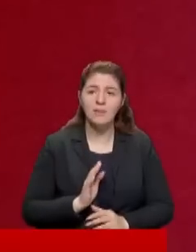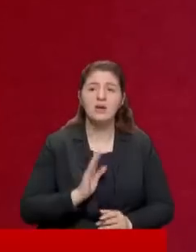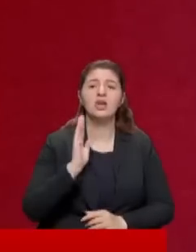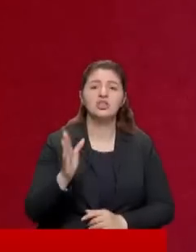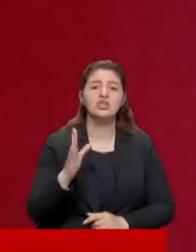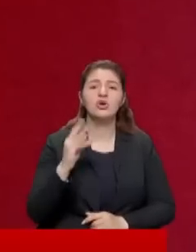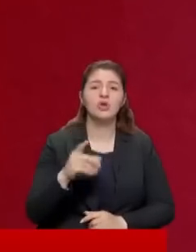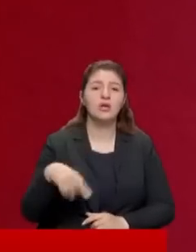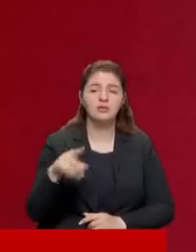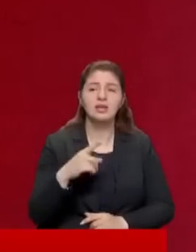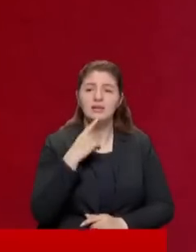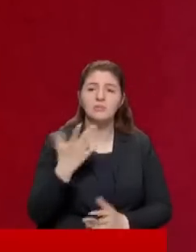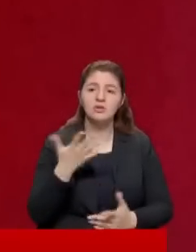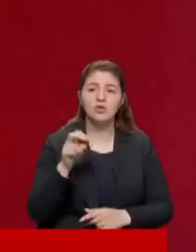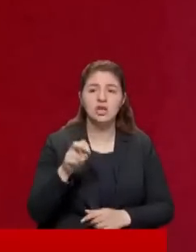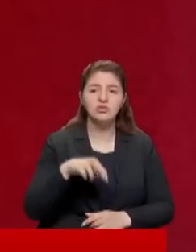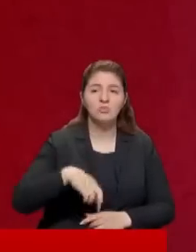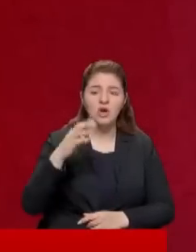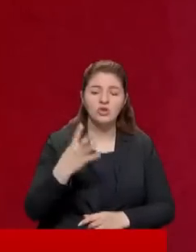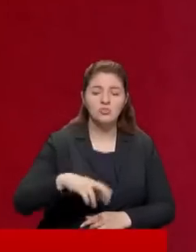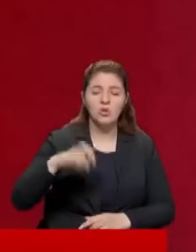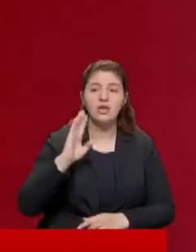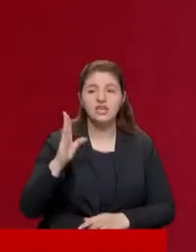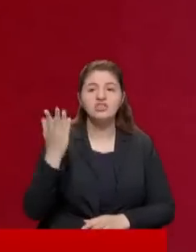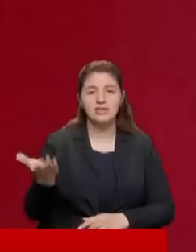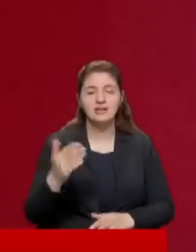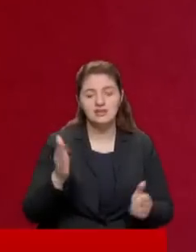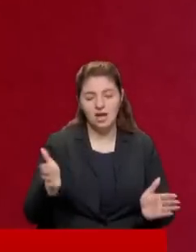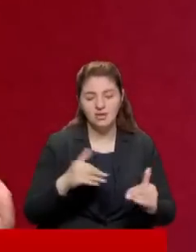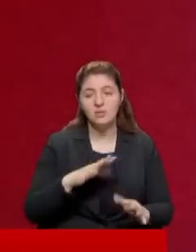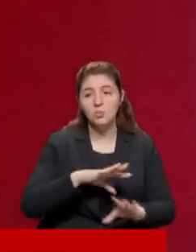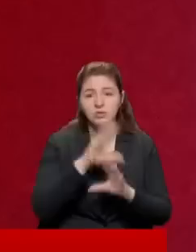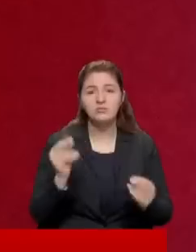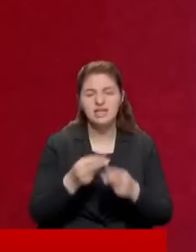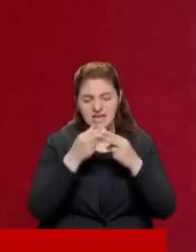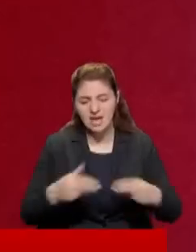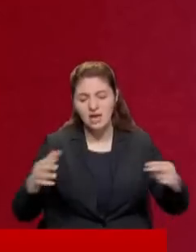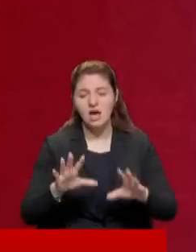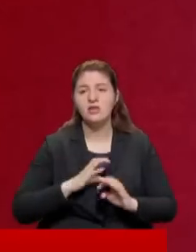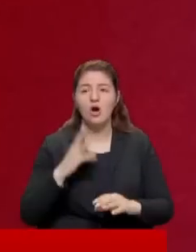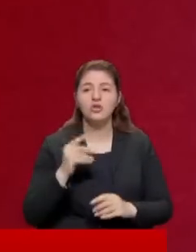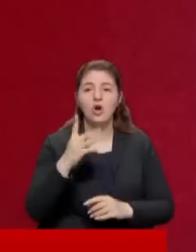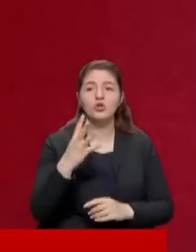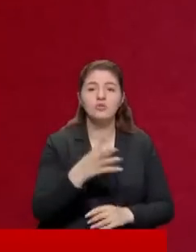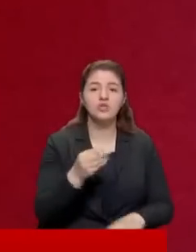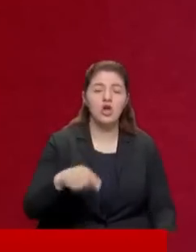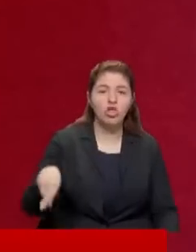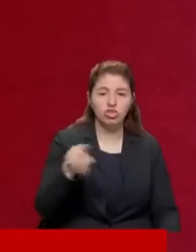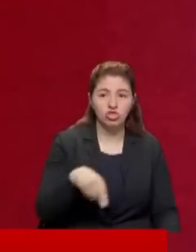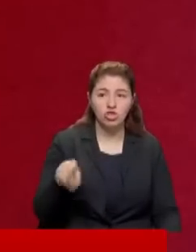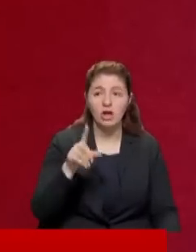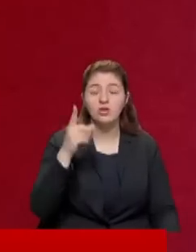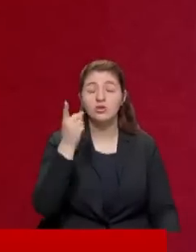gidecek olanları diyelim o 8 puanın 4 puanı gidecekse sandığa işte bütün bu hikayeden etkilenecek olan o 4 milyon.